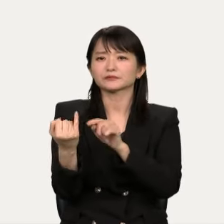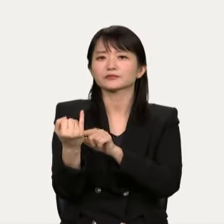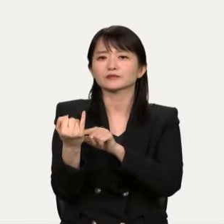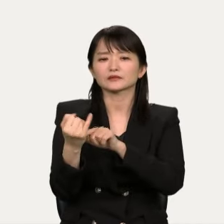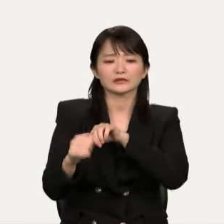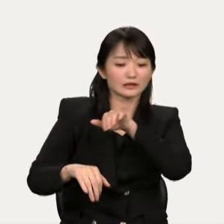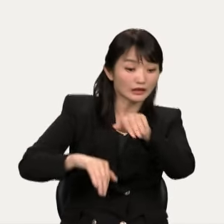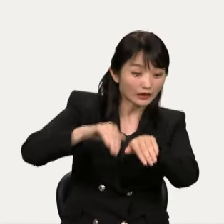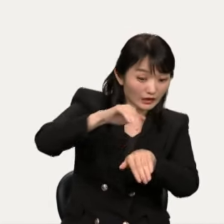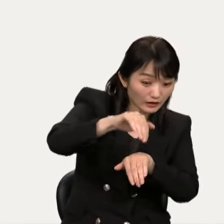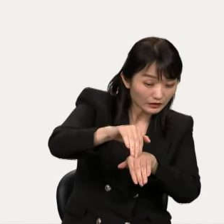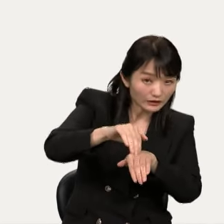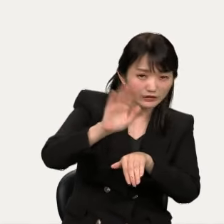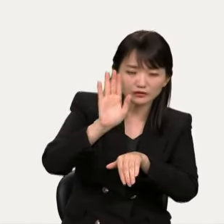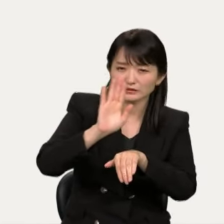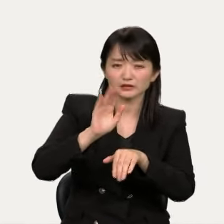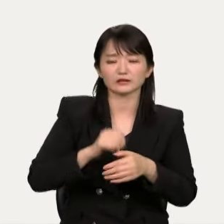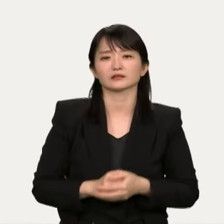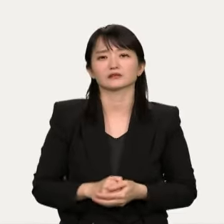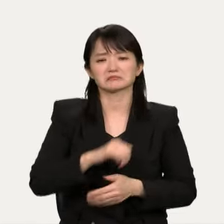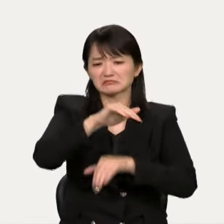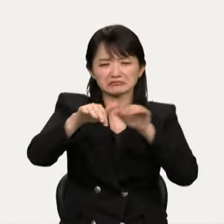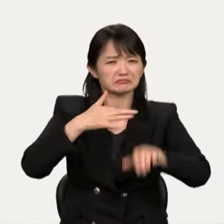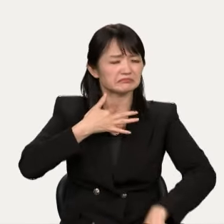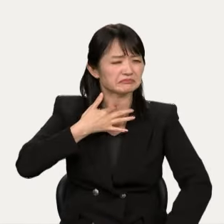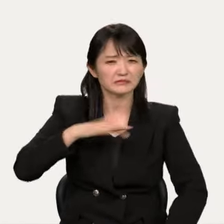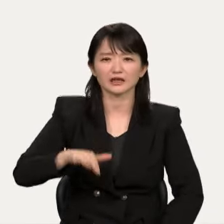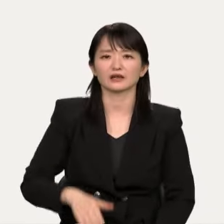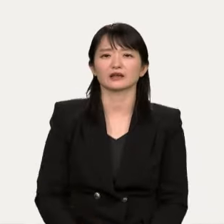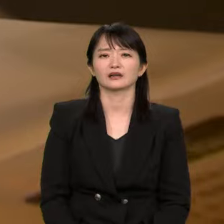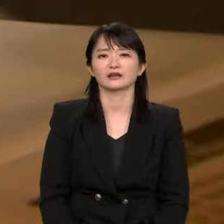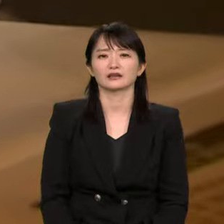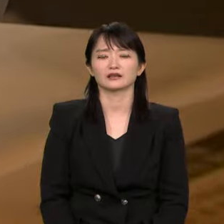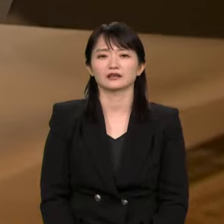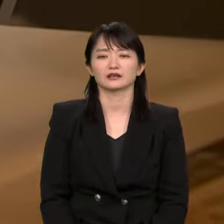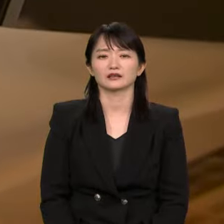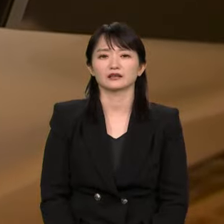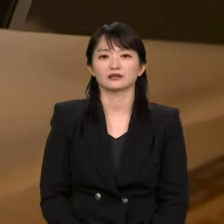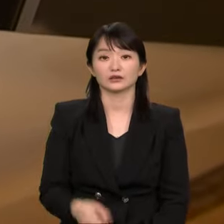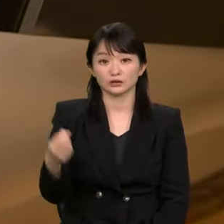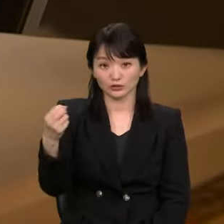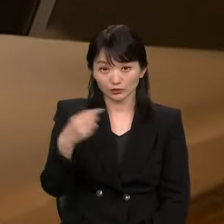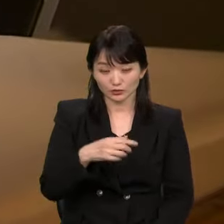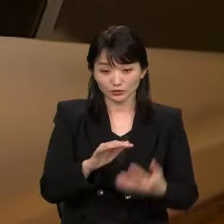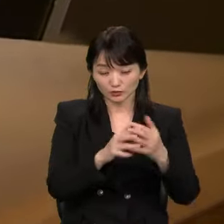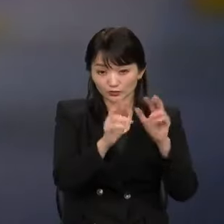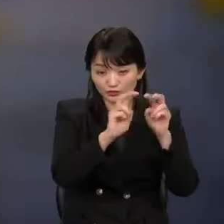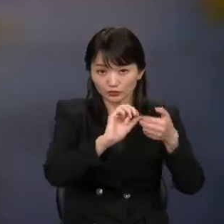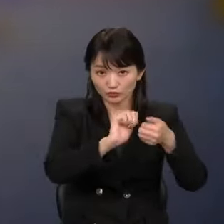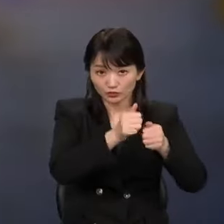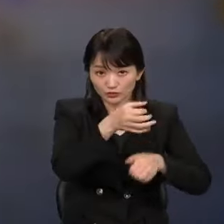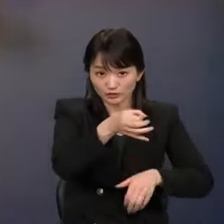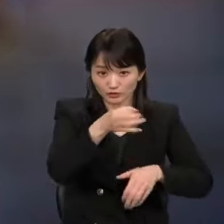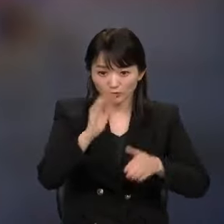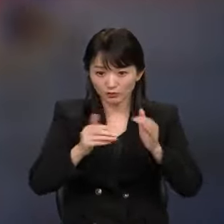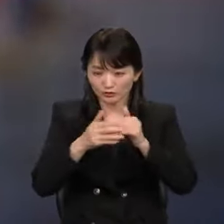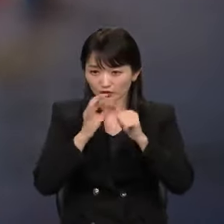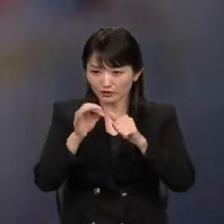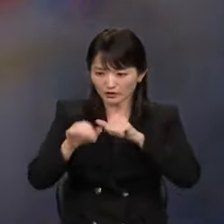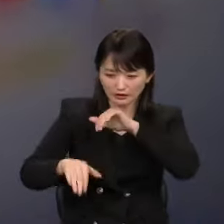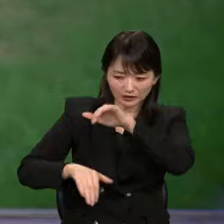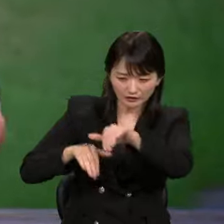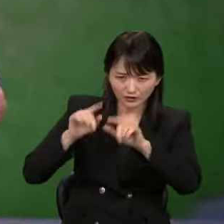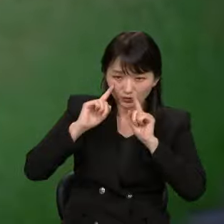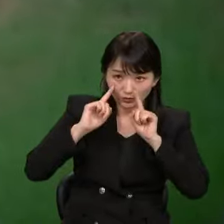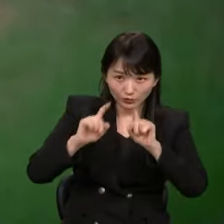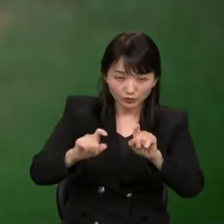관여할 수 있는 구조가 아니고 관여한 바도 없다고 말했습니다. 또 희림 건축의 주가가 공천 개입 의혹의 핵심